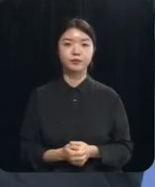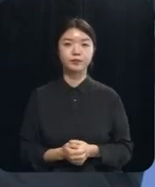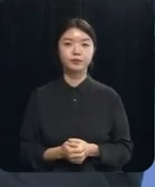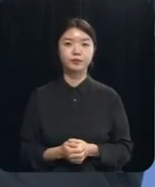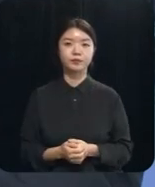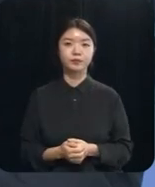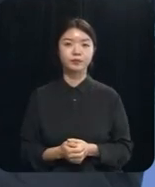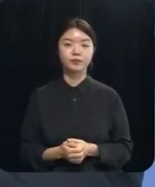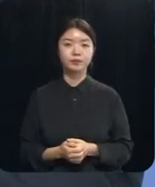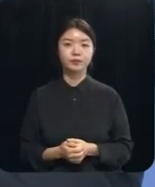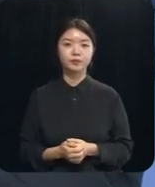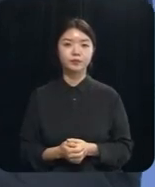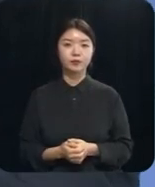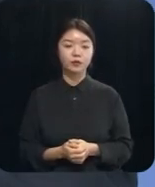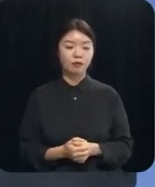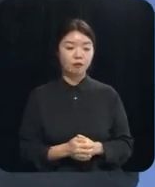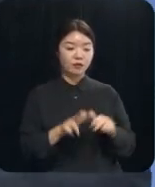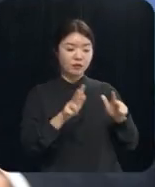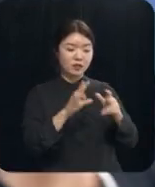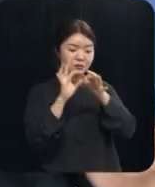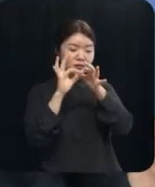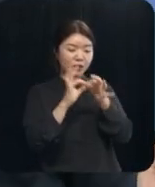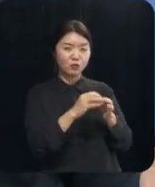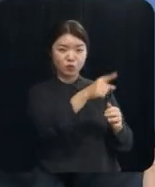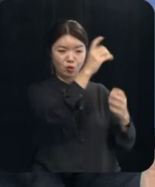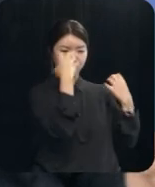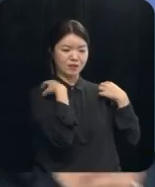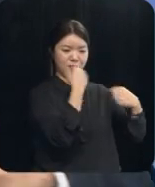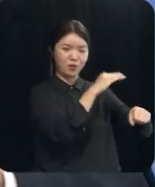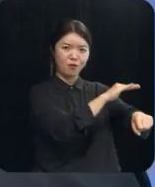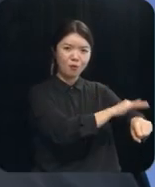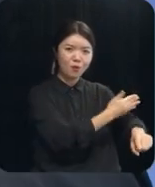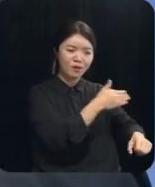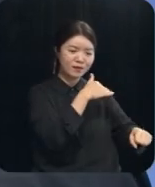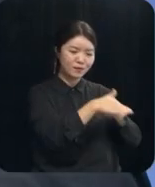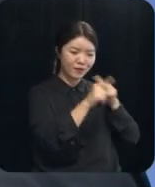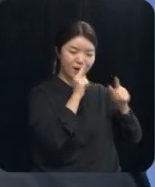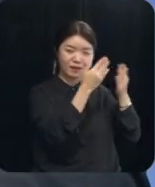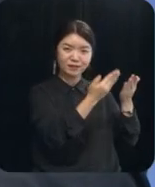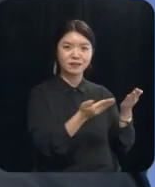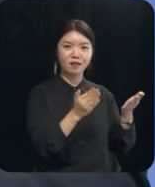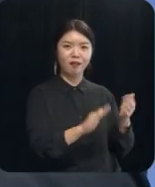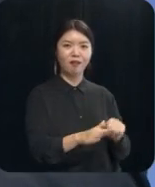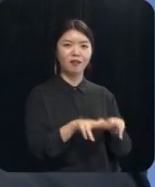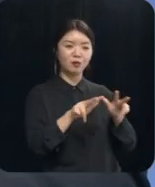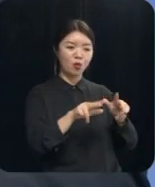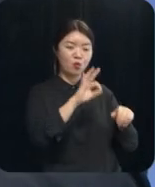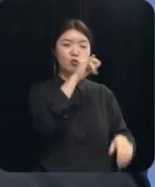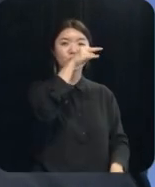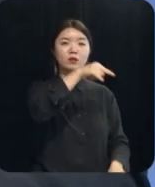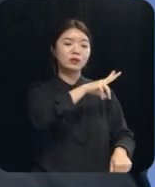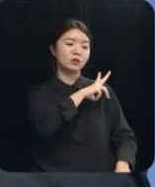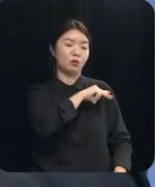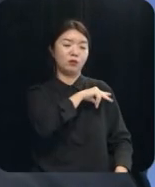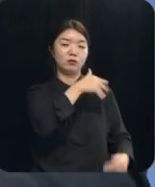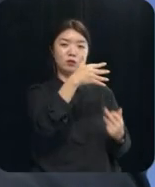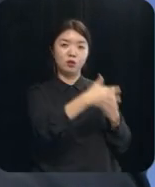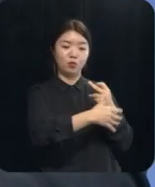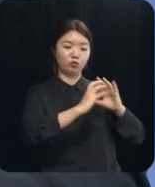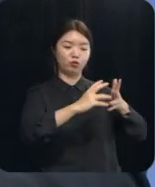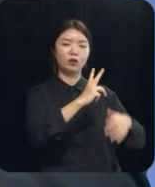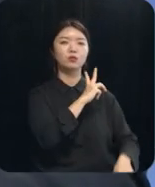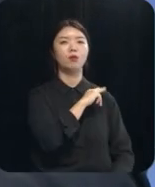네. 지금 자꾸 정부 탓하고 이렇게 말씀을 하시는데 우리 위성근 의원은 서귀포